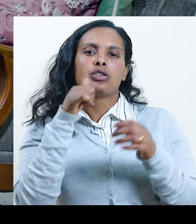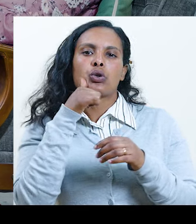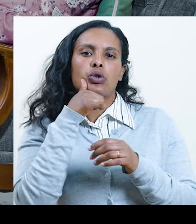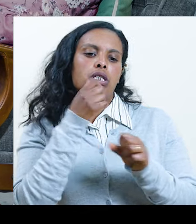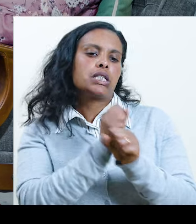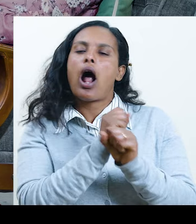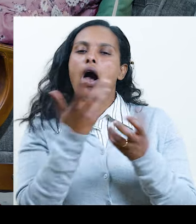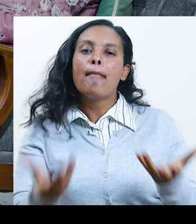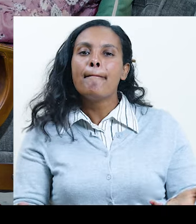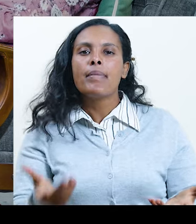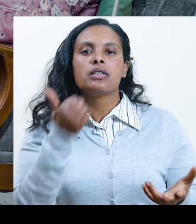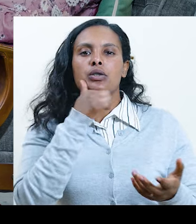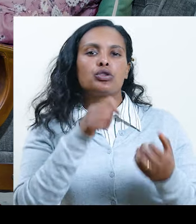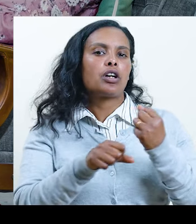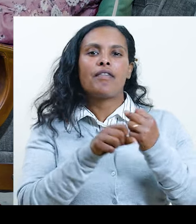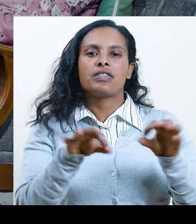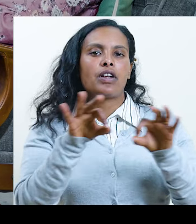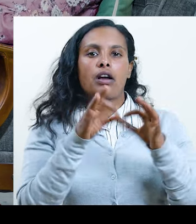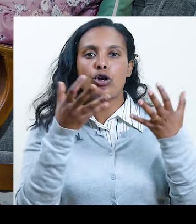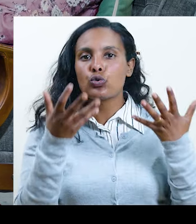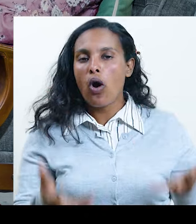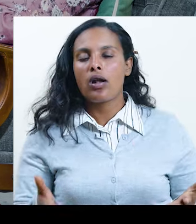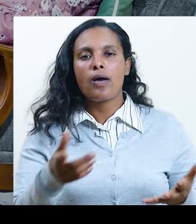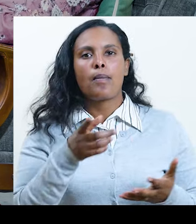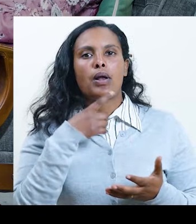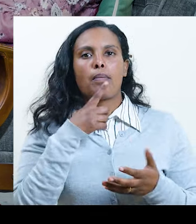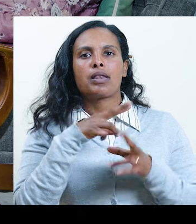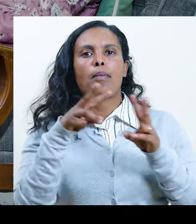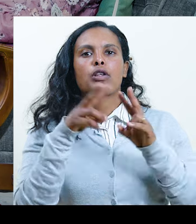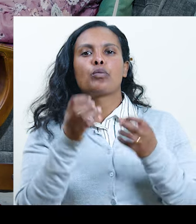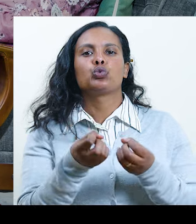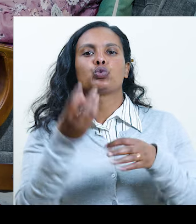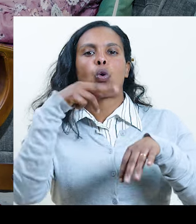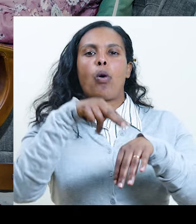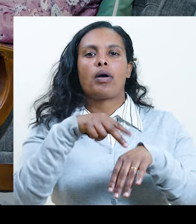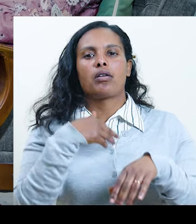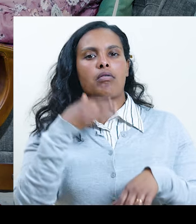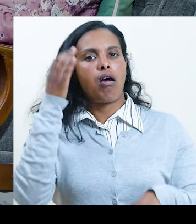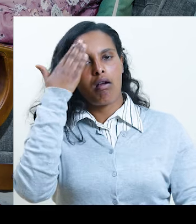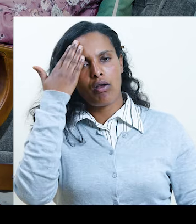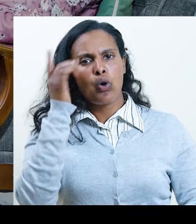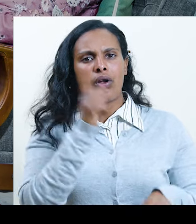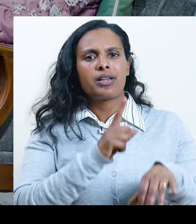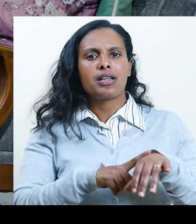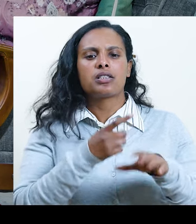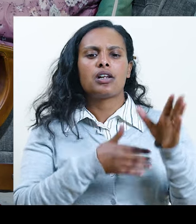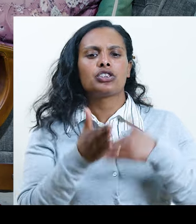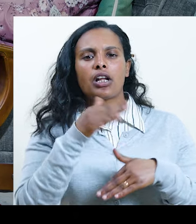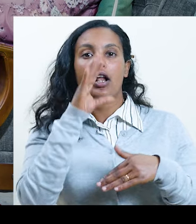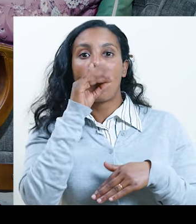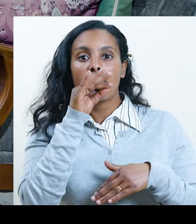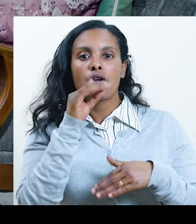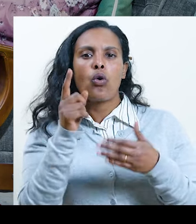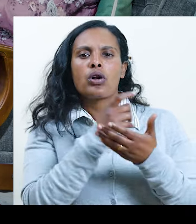ስለ ሴቶች እንስራ ሴቶች ድጋፍ ያስፈልጋቸዋል ብለው በጣም ብዙ ተቋማት አቃሉ ሁሉ ጊዜ ስለ